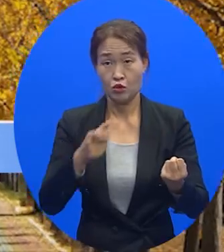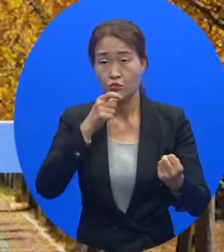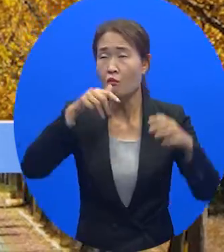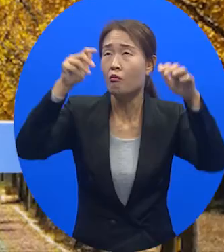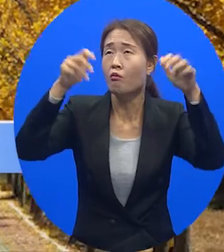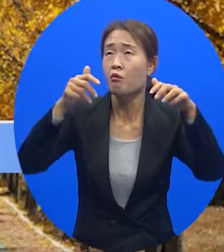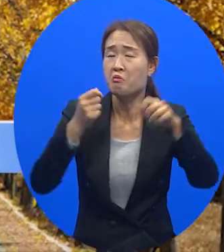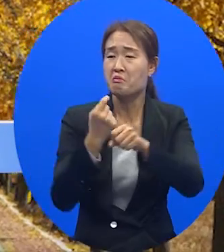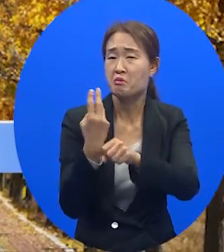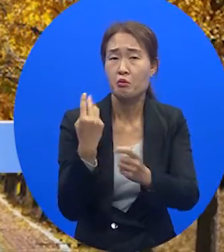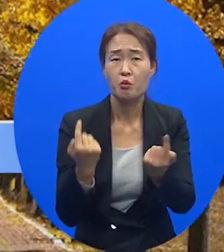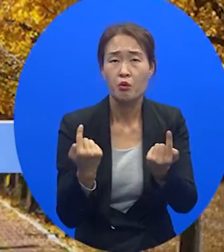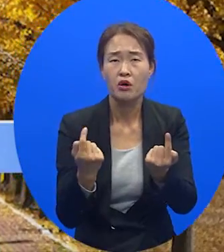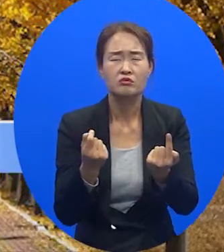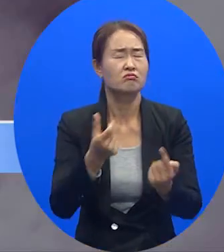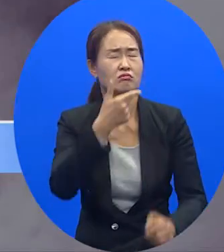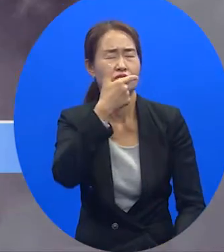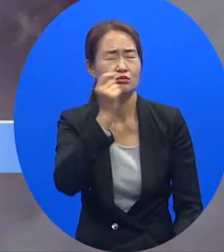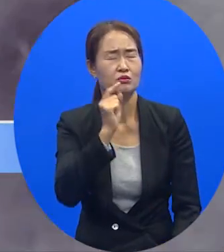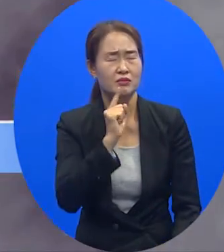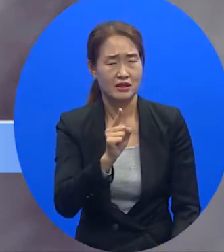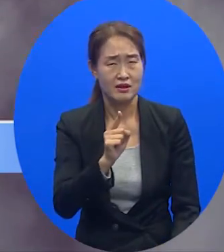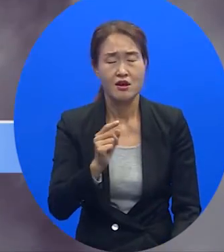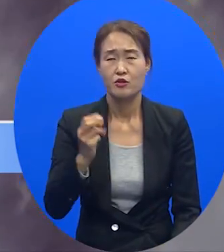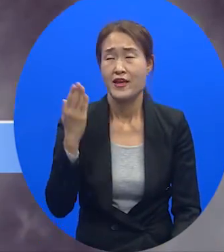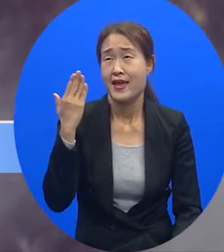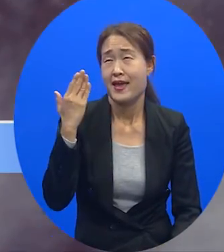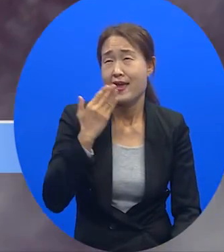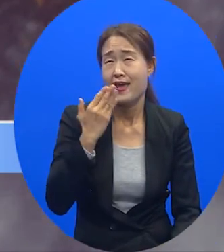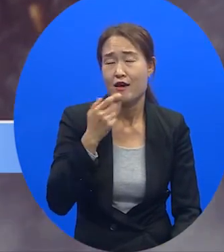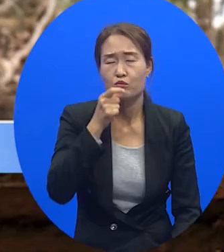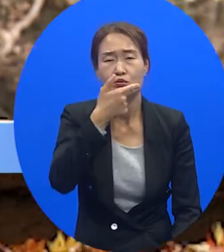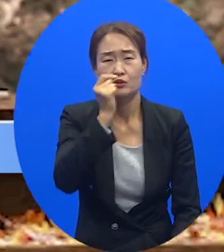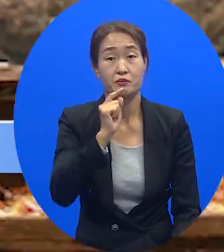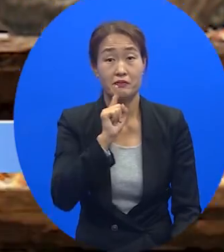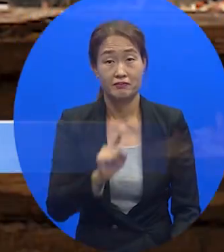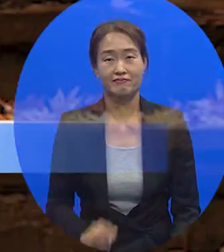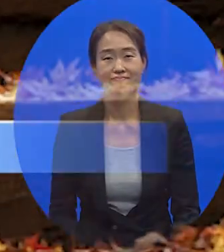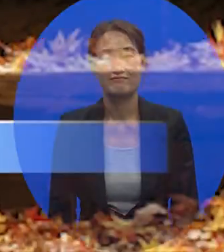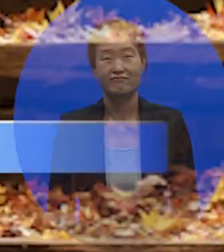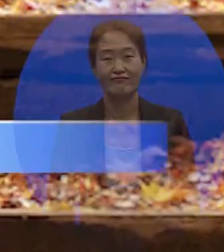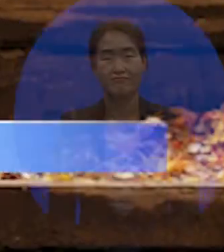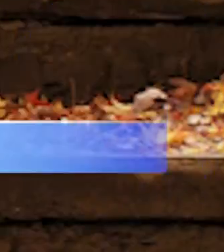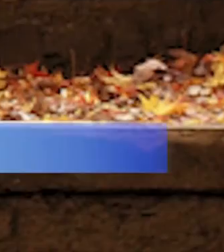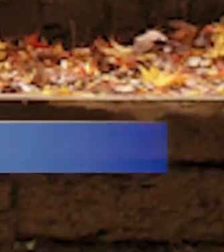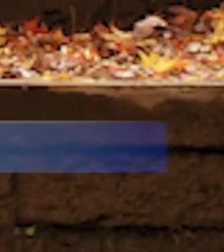강수량은 평년보다 적은 가운데 맑고 건조한 날이 많겠습니다.